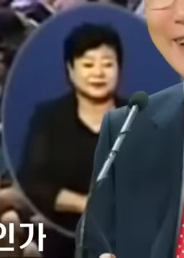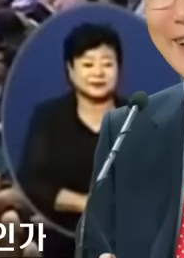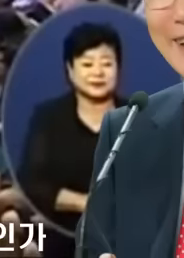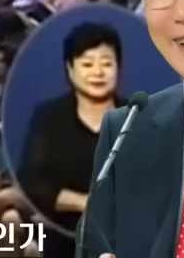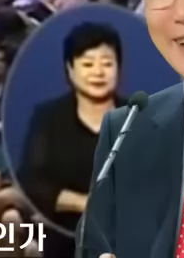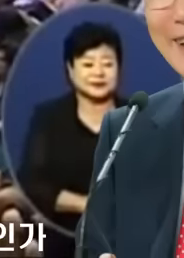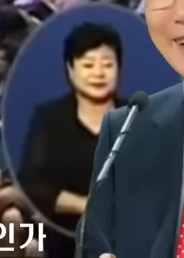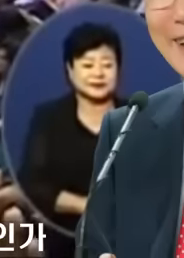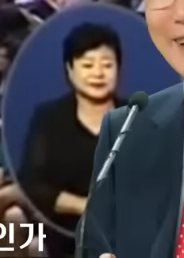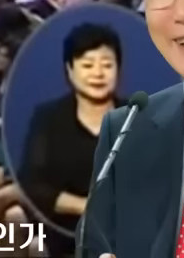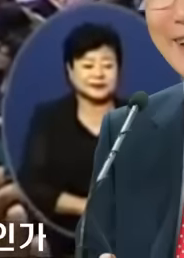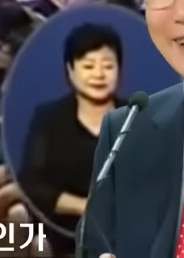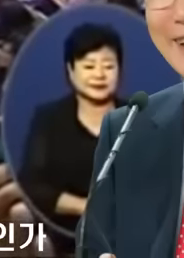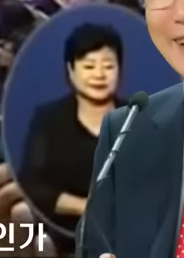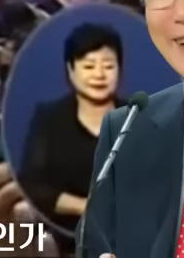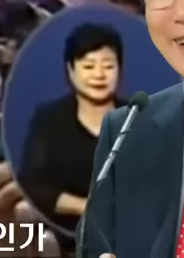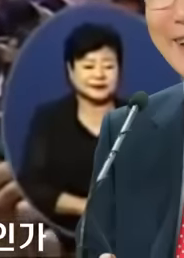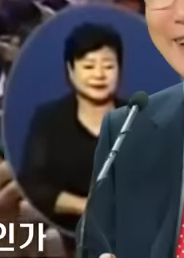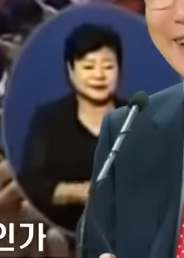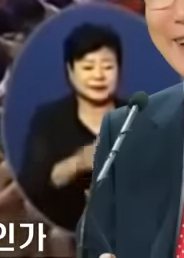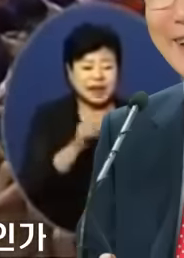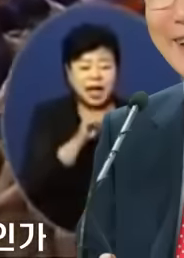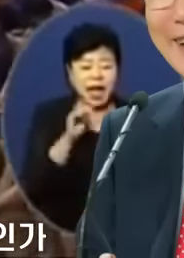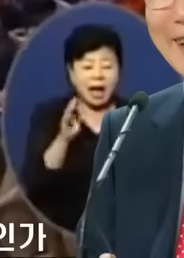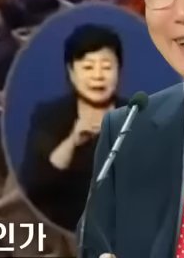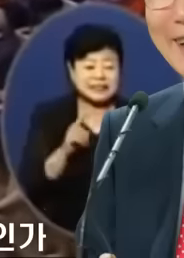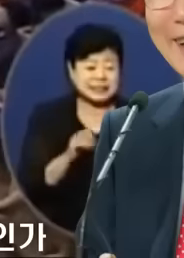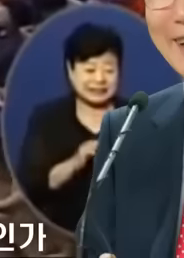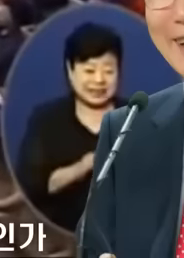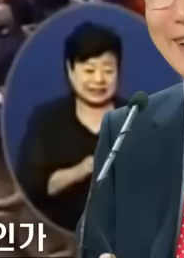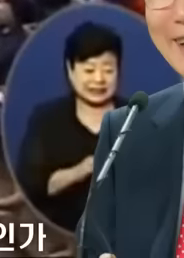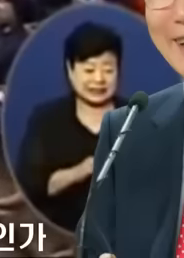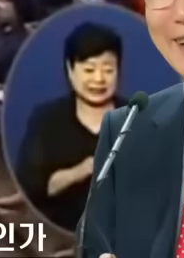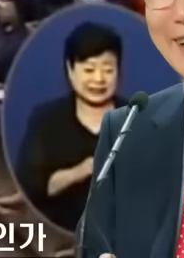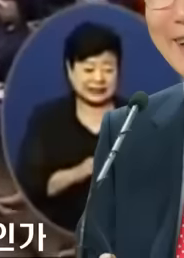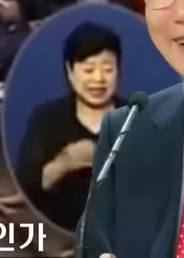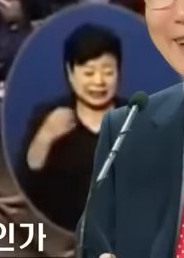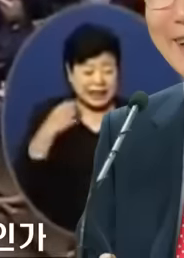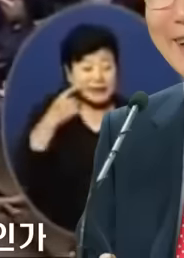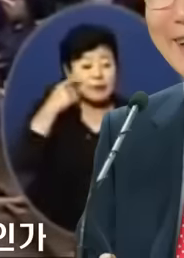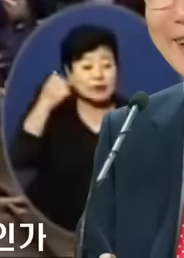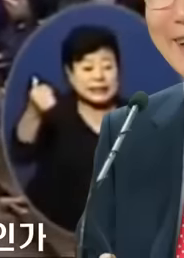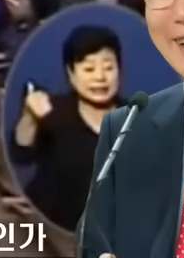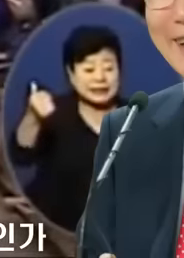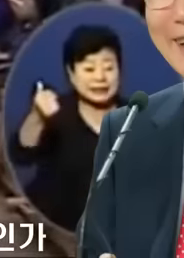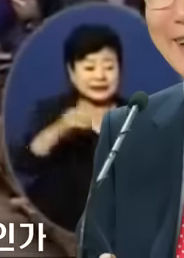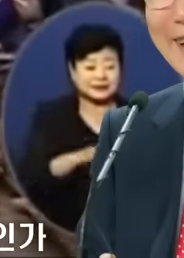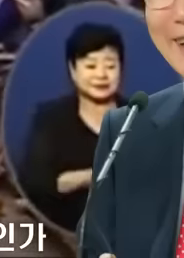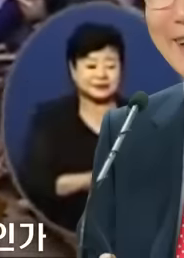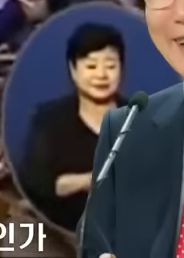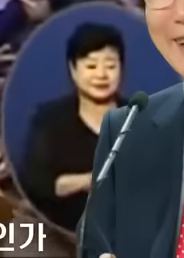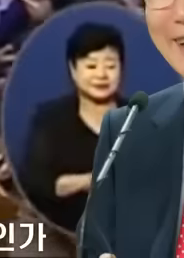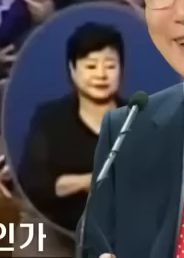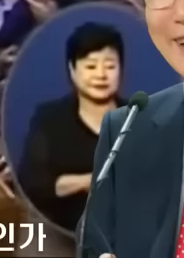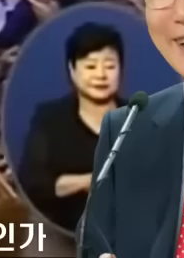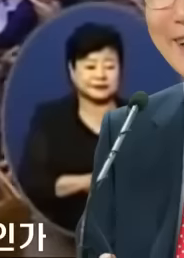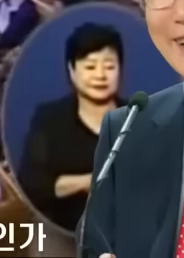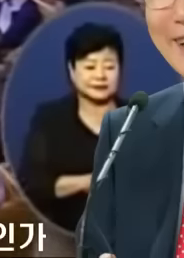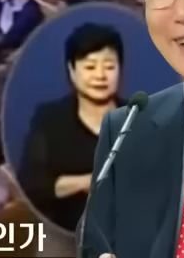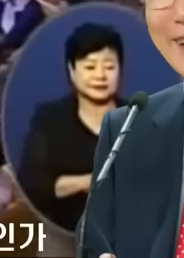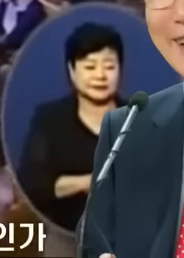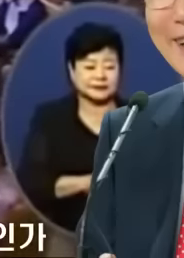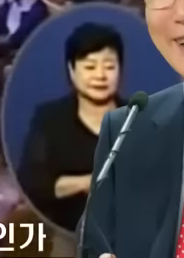미국의 10대 교회 안에서 하베스터 펠로우십이라는 담임 목사가 그렉